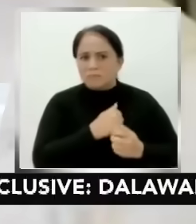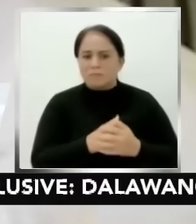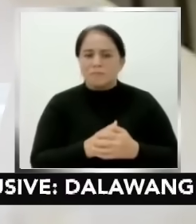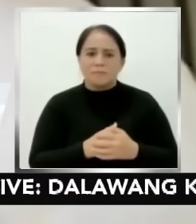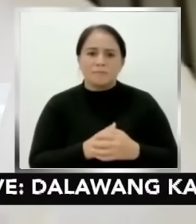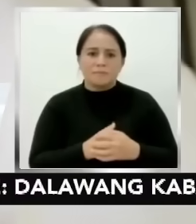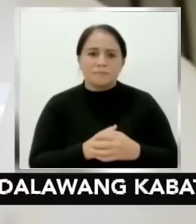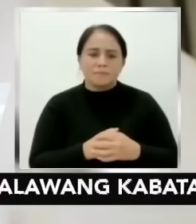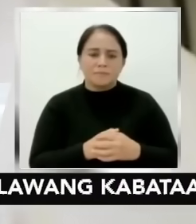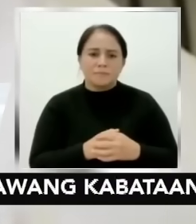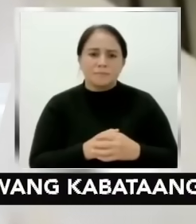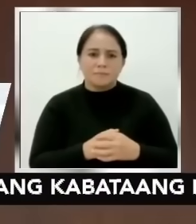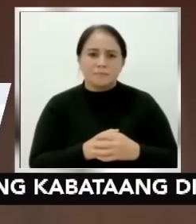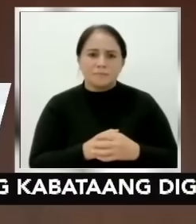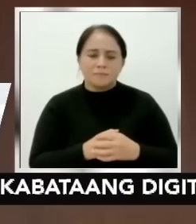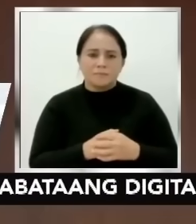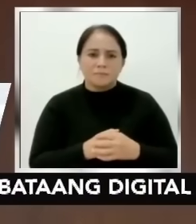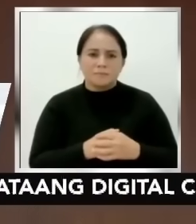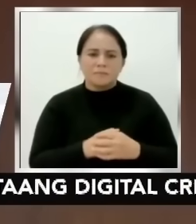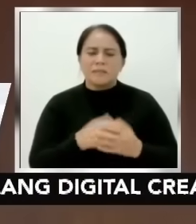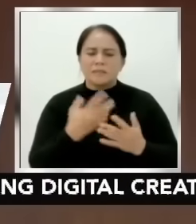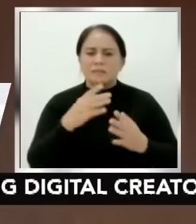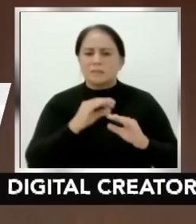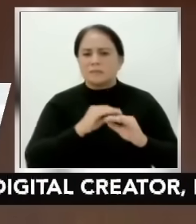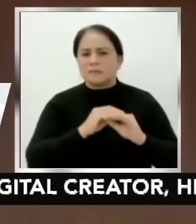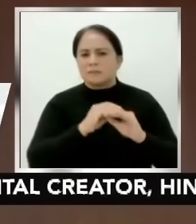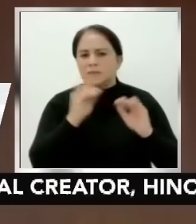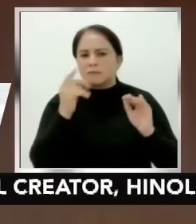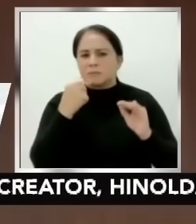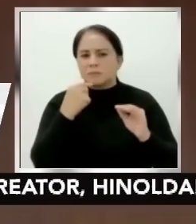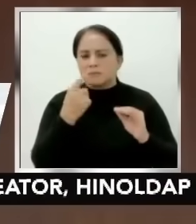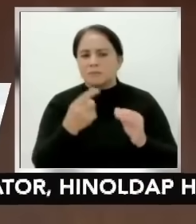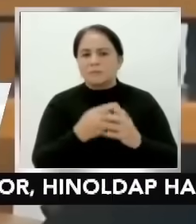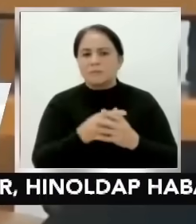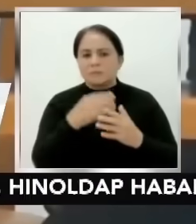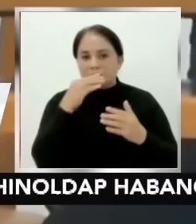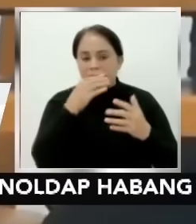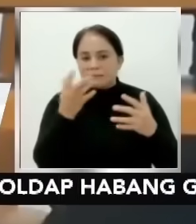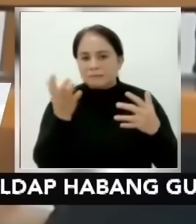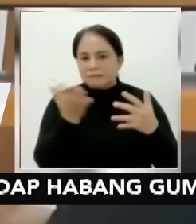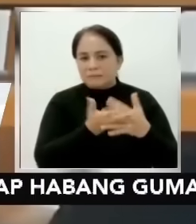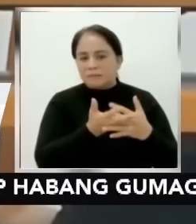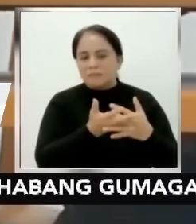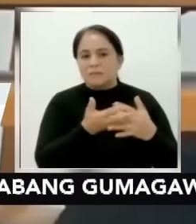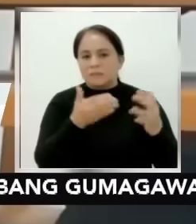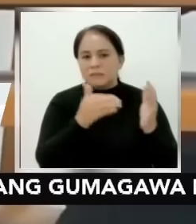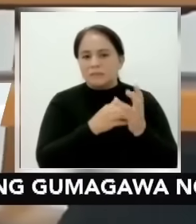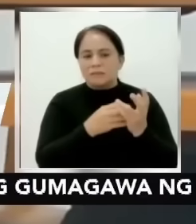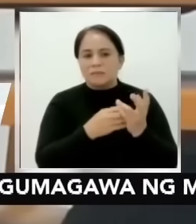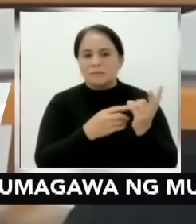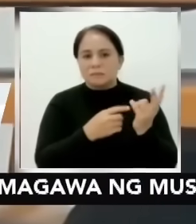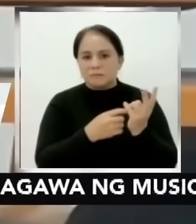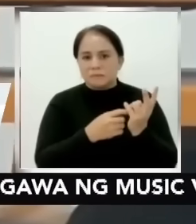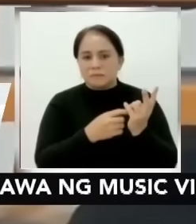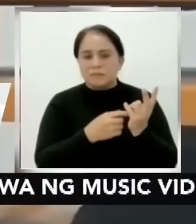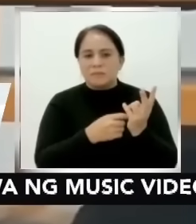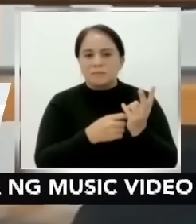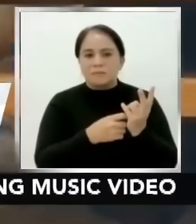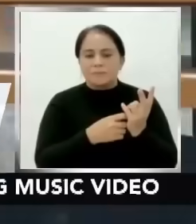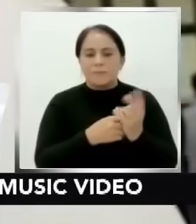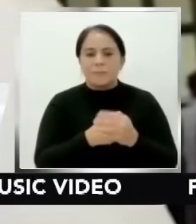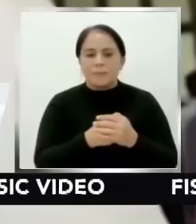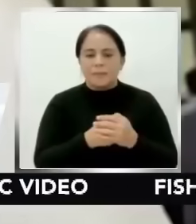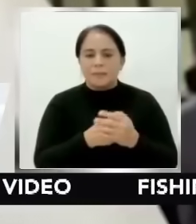So obvious ito. Subornation of perjury naman ang posibleng isang paraw laban sa promotor ng pagbaliktad ng testimonya ng